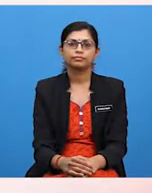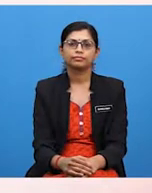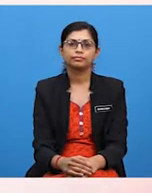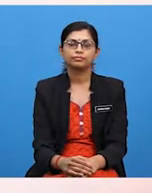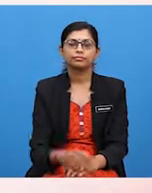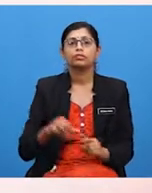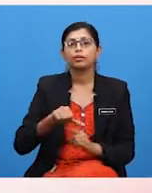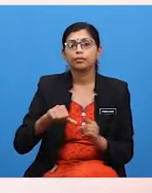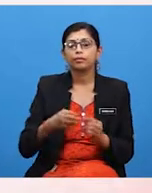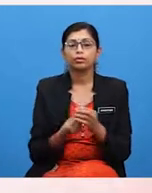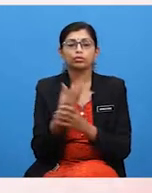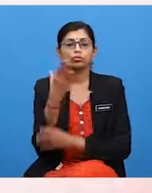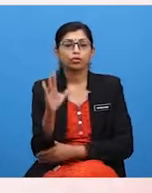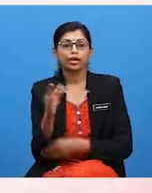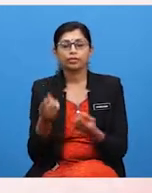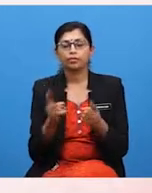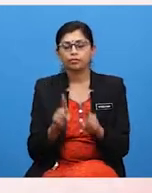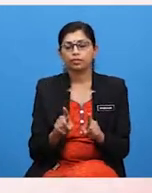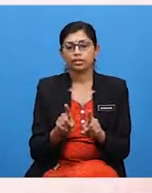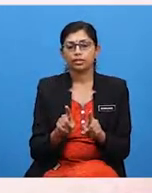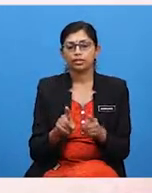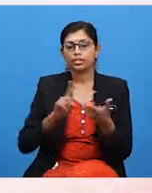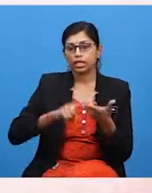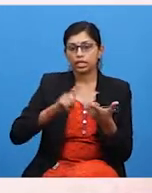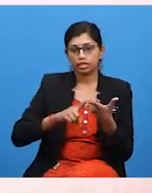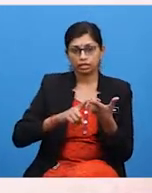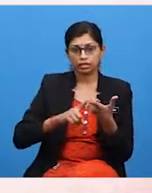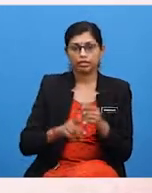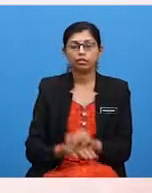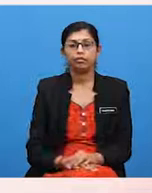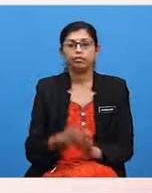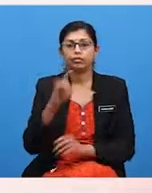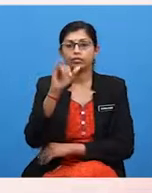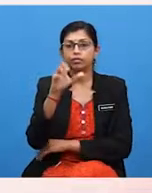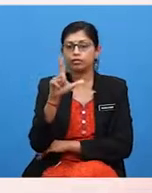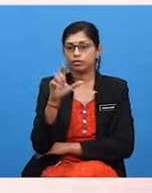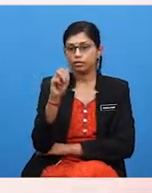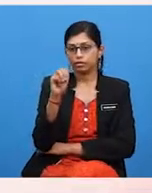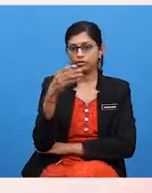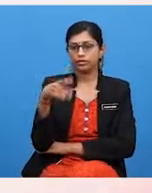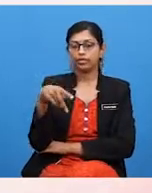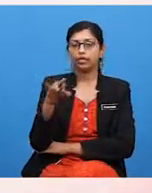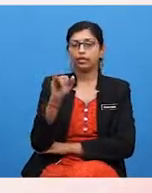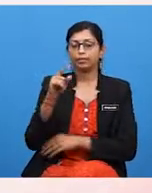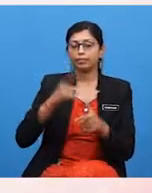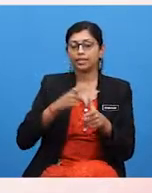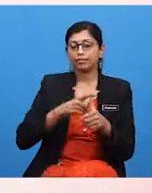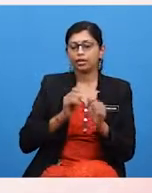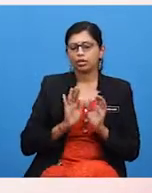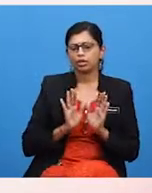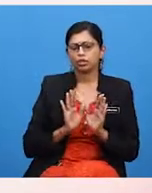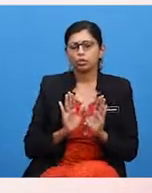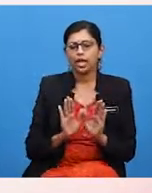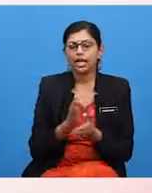Apabila tumbuhan mengalami pertumbuhan sekunder, xilem primer akan ditolak ke tengah